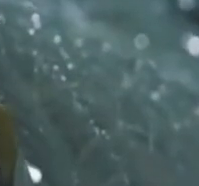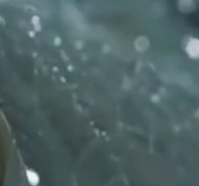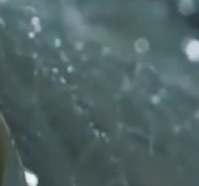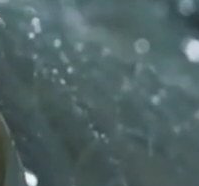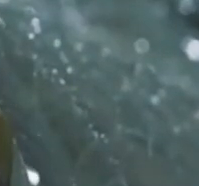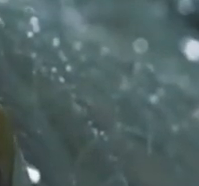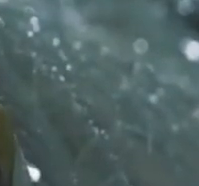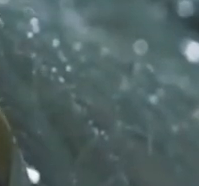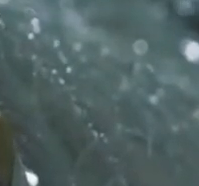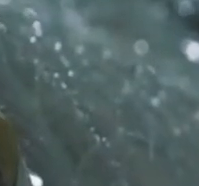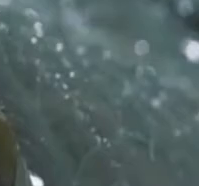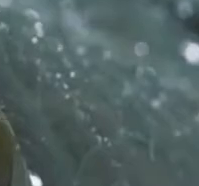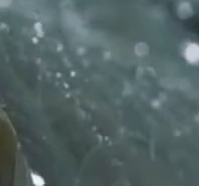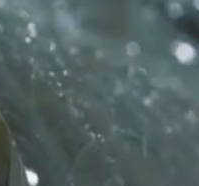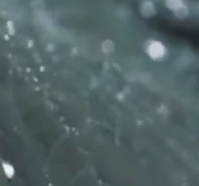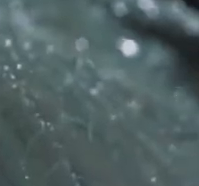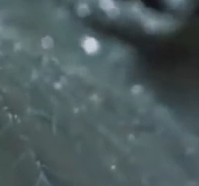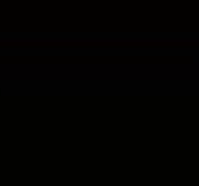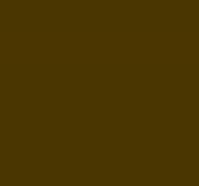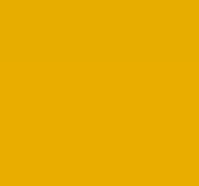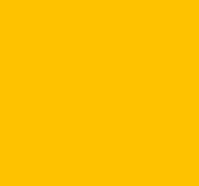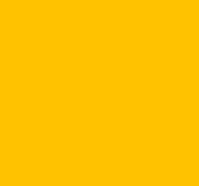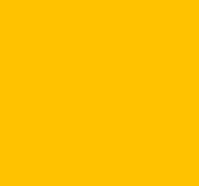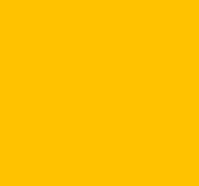i-business yakho.